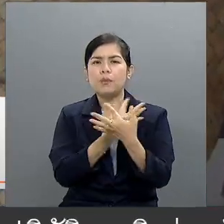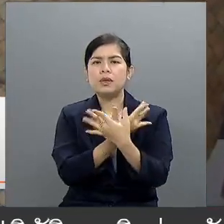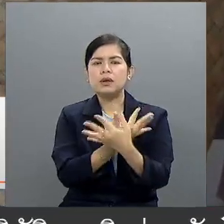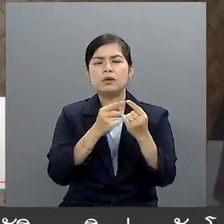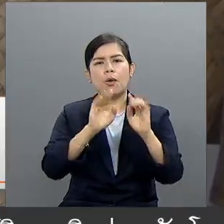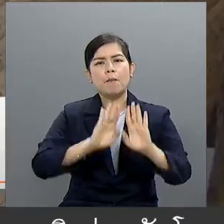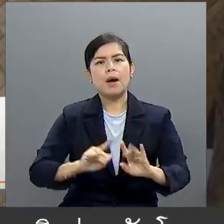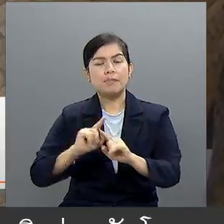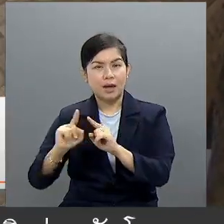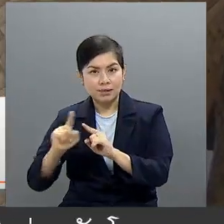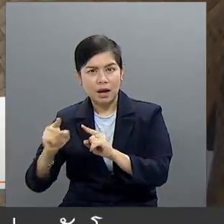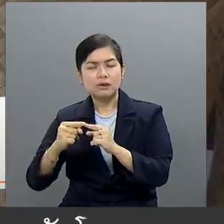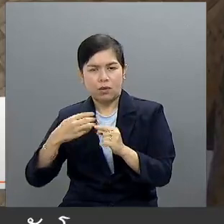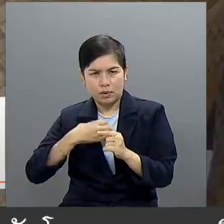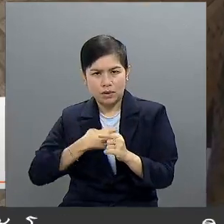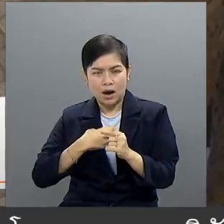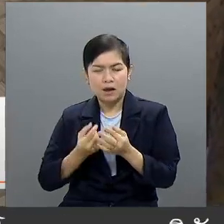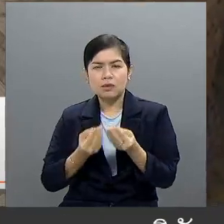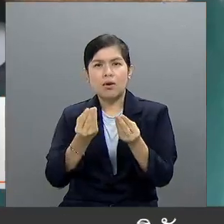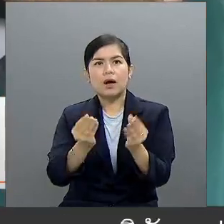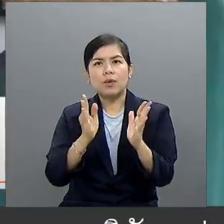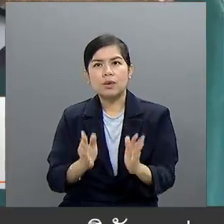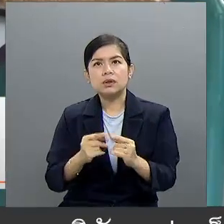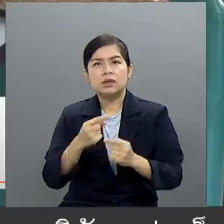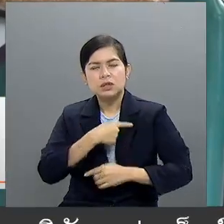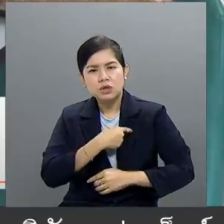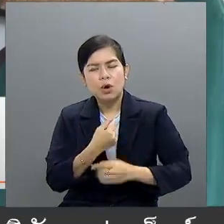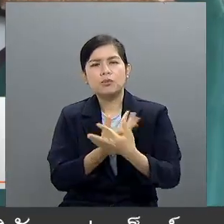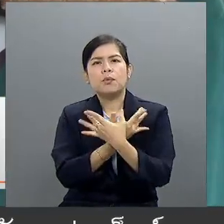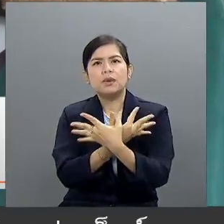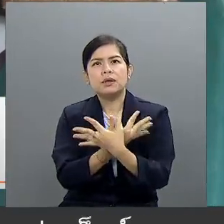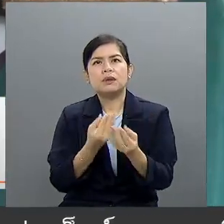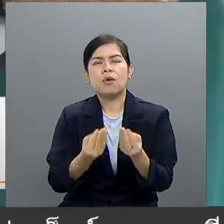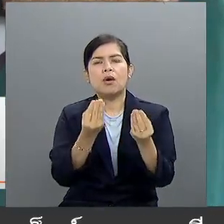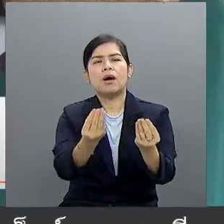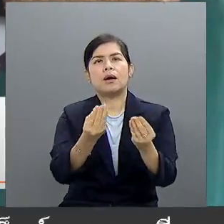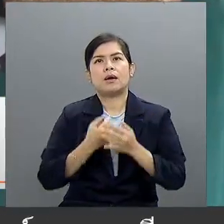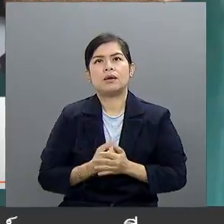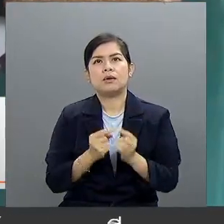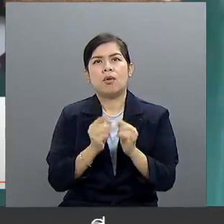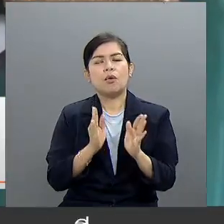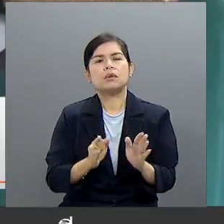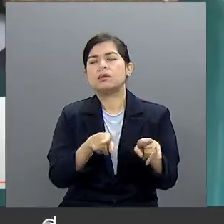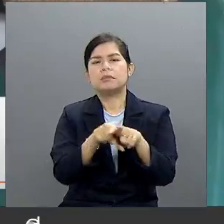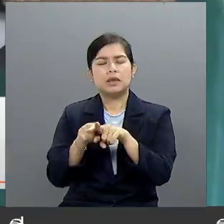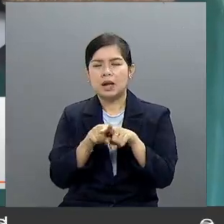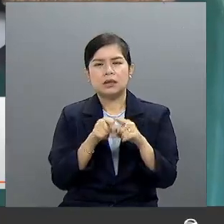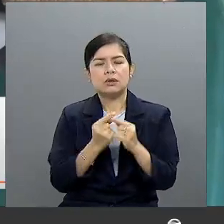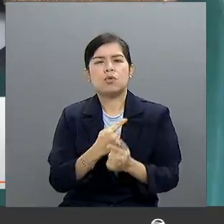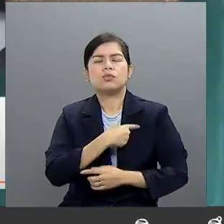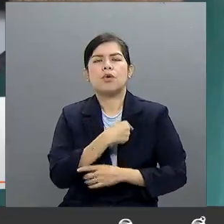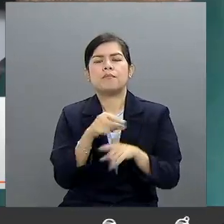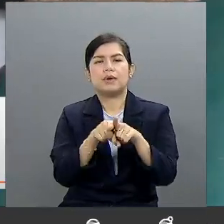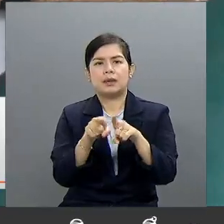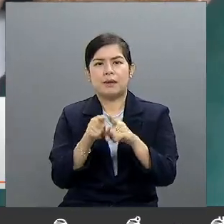ของขวัญของฝากนำไปมอบให้กับผู้ที่เคารพนับถือเนื่องในโอกาสต่างๆด้วยความชื่นชมค่ะโดยผลิตชิ้นงานผีเสื้อใยบั